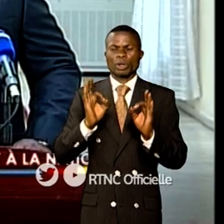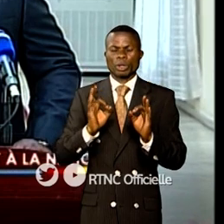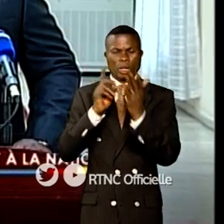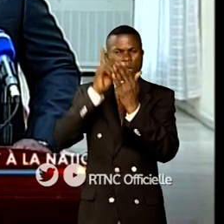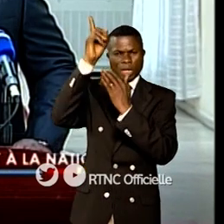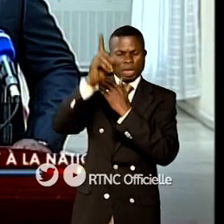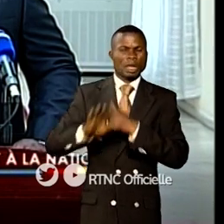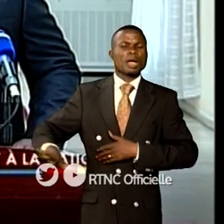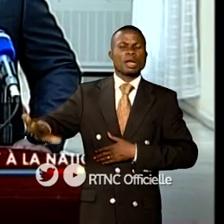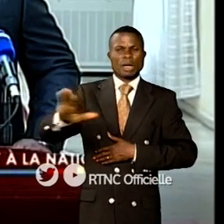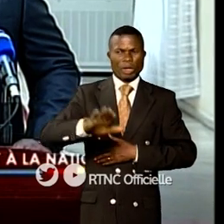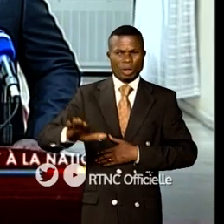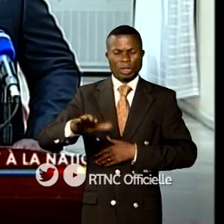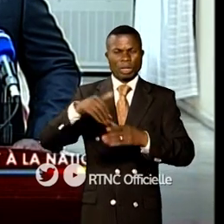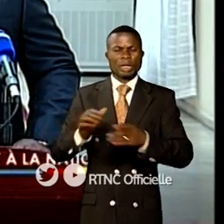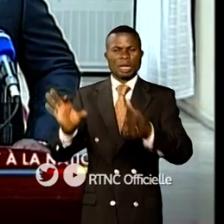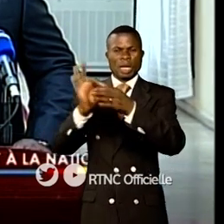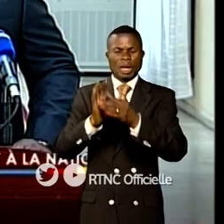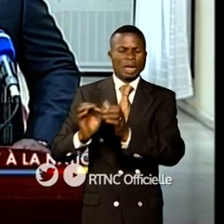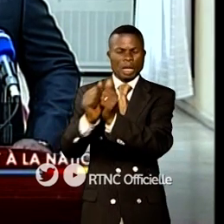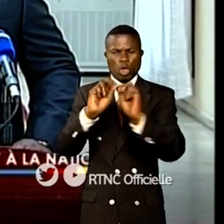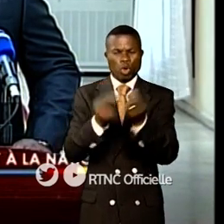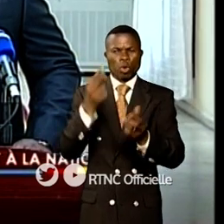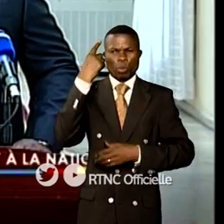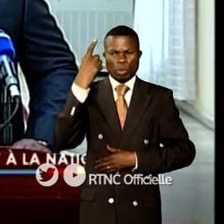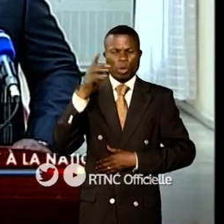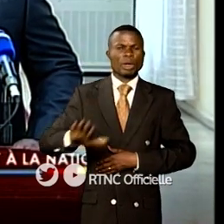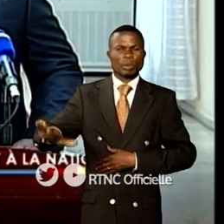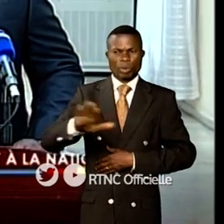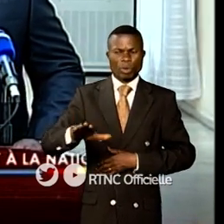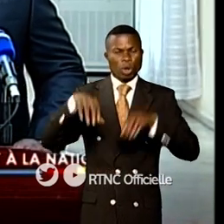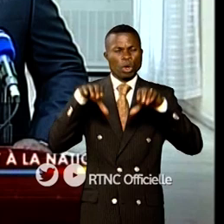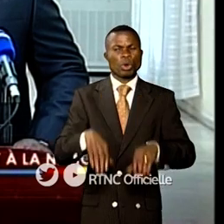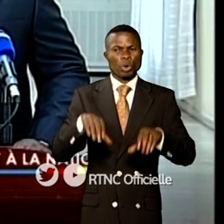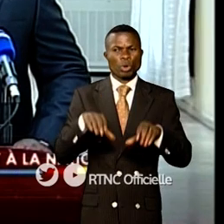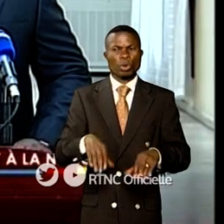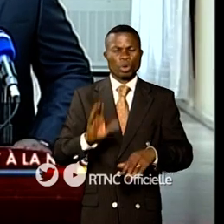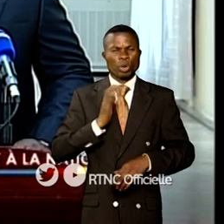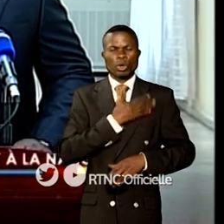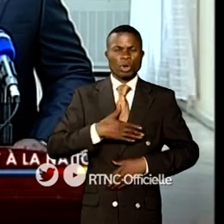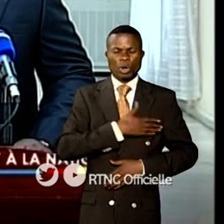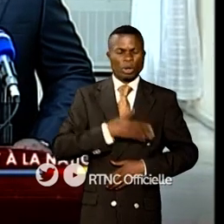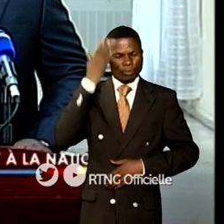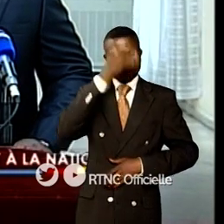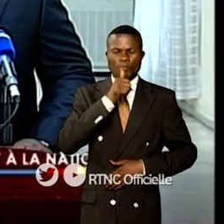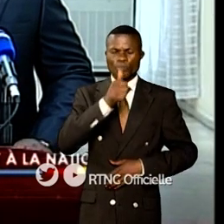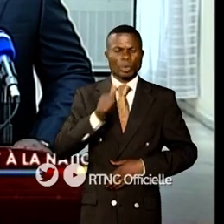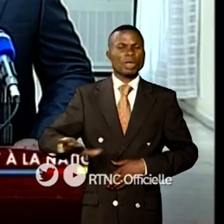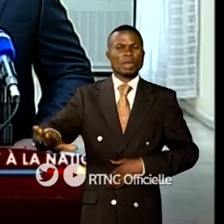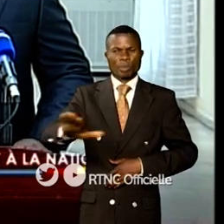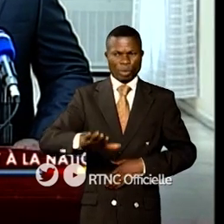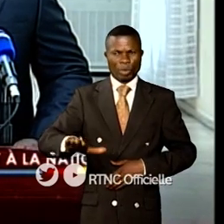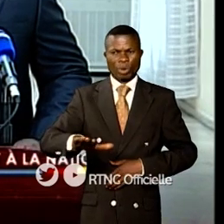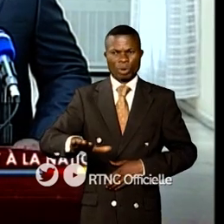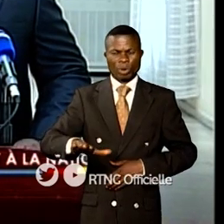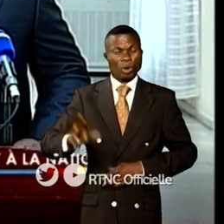destin national dans l'union sacrée de la nation, et que le Congo, notre cher et beau pays,